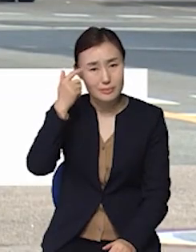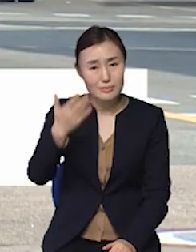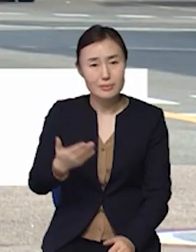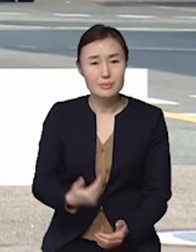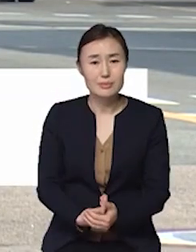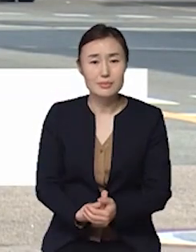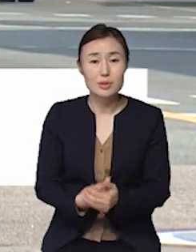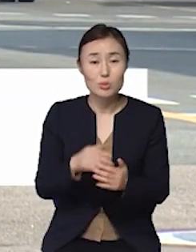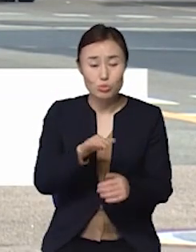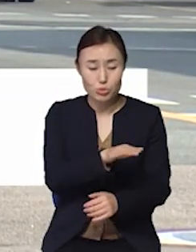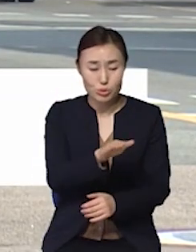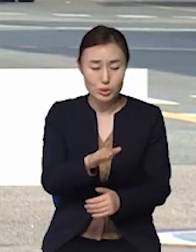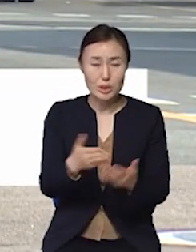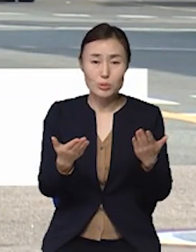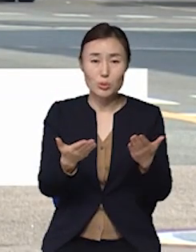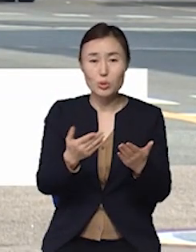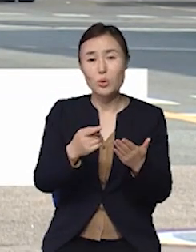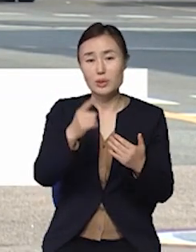지금 들어받고 있고요.